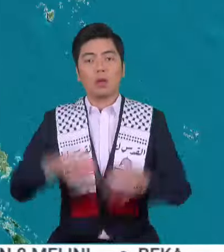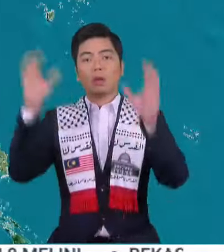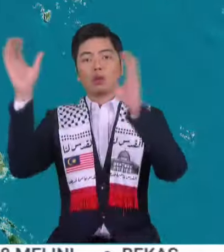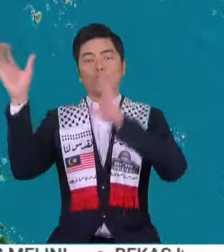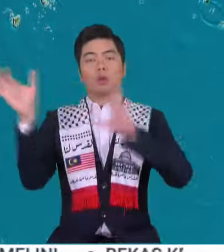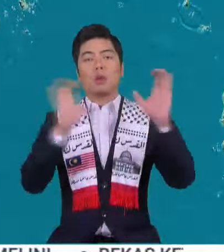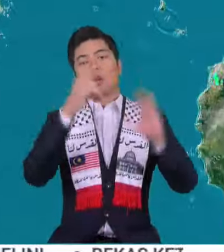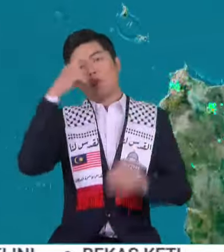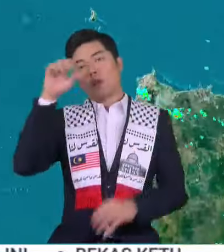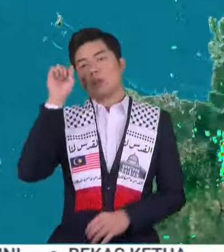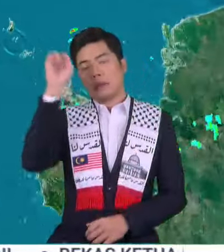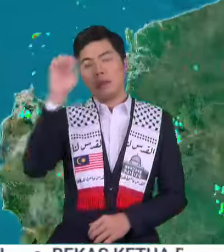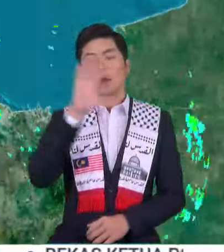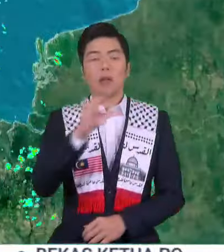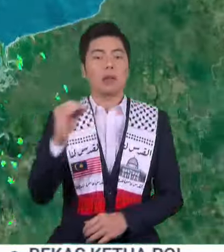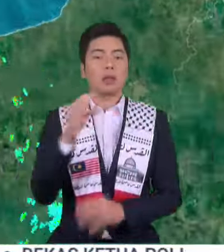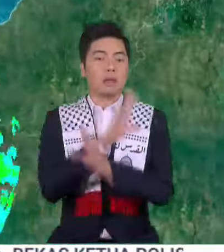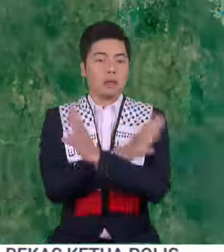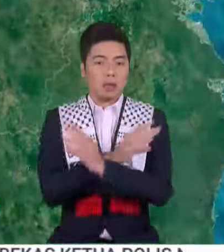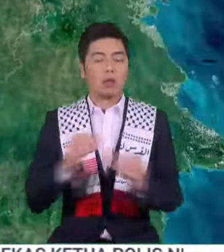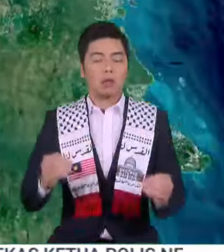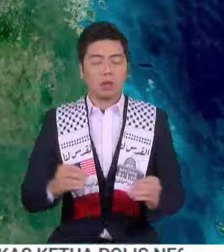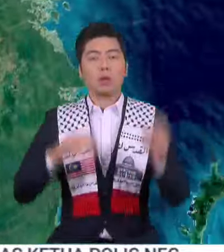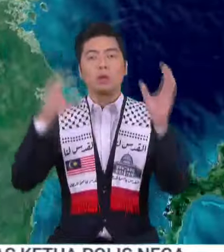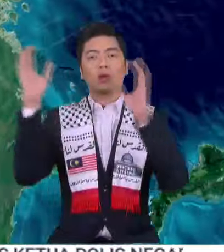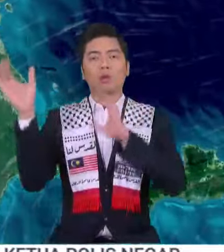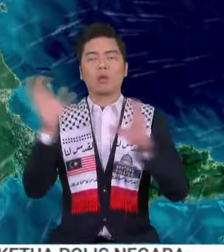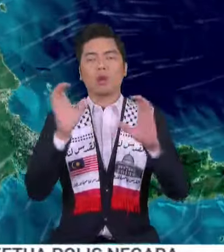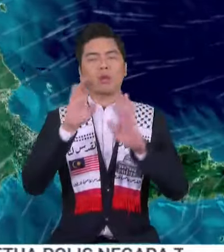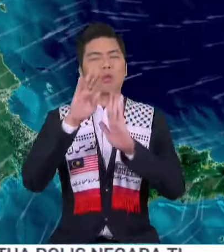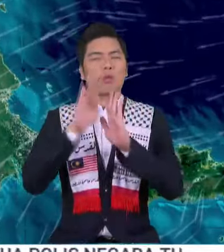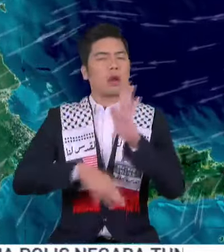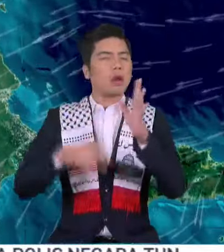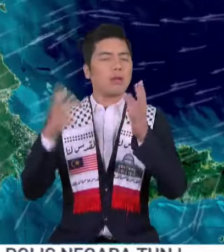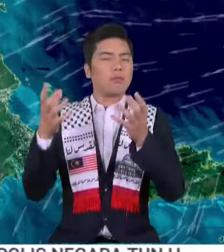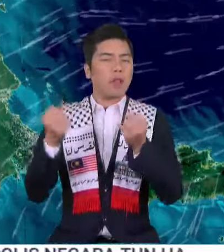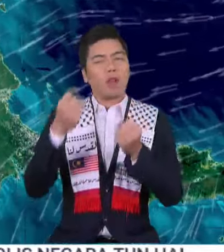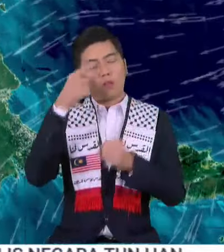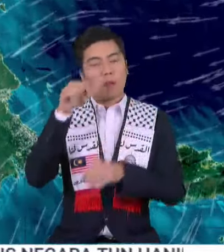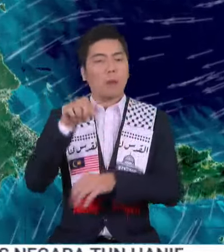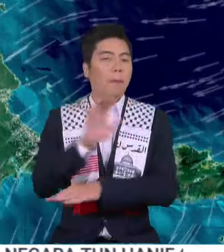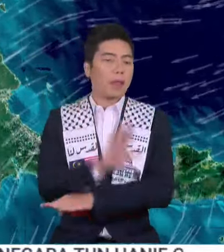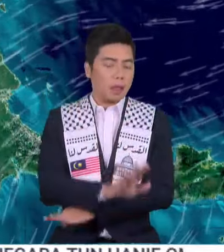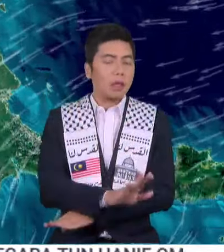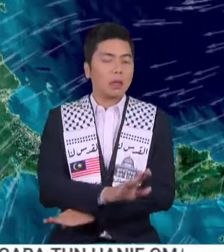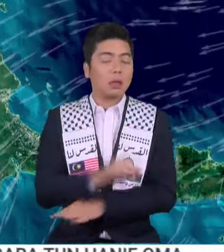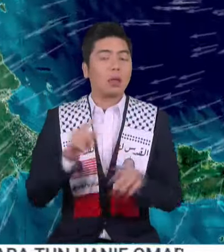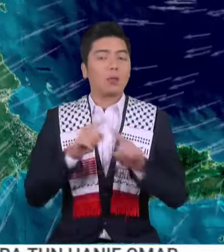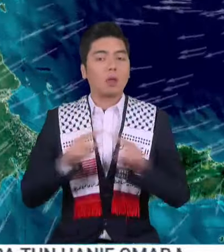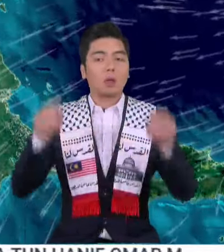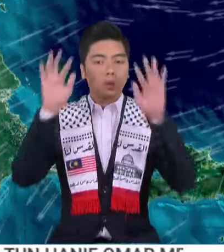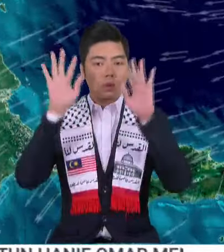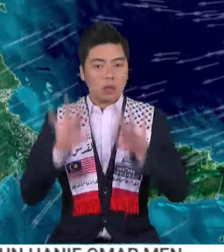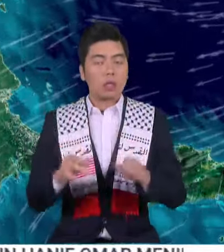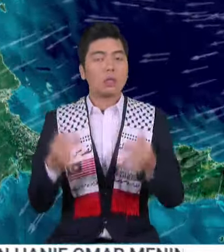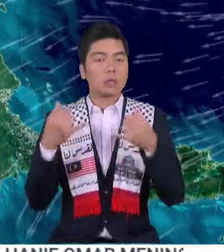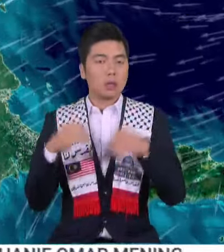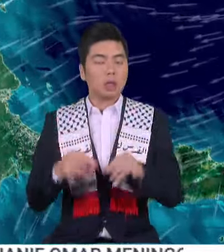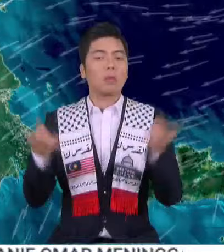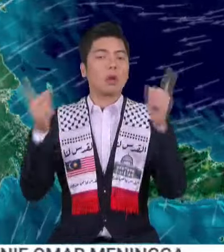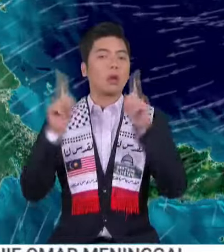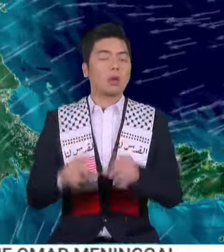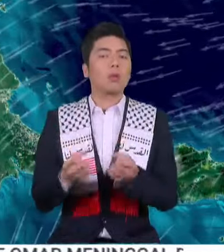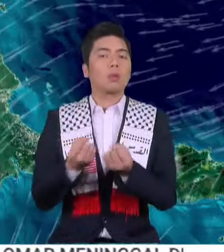negeri Sabah dan Sarawak pula. Keadaan cuaca kurang lembap pada hari ini, pada petang ini. Namun begitu, hujan masih lagi dicerap